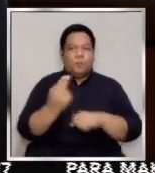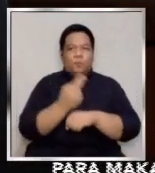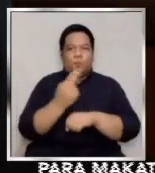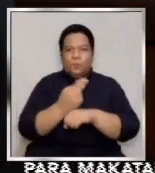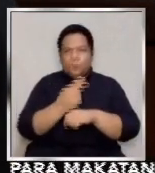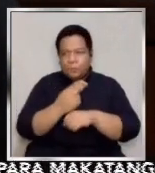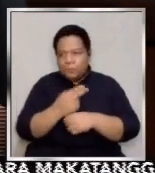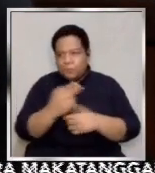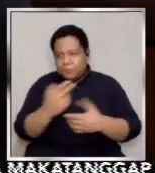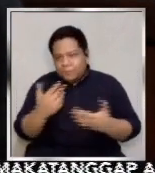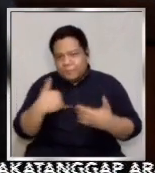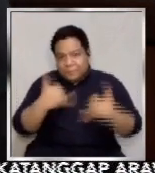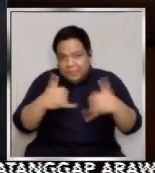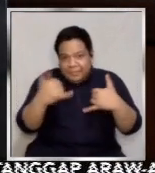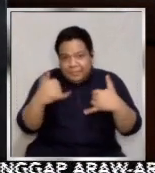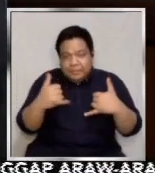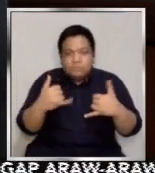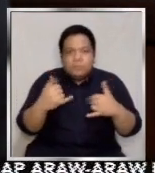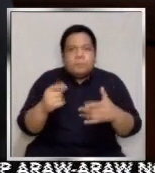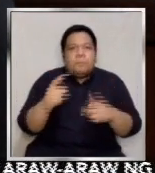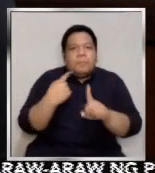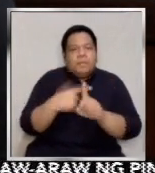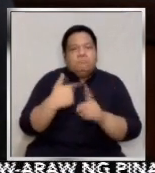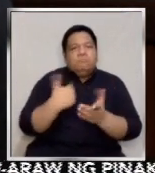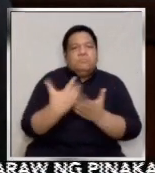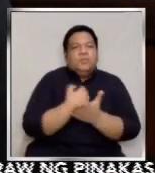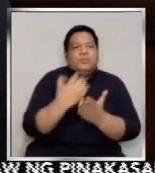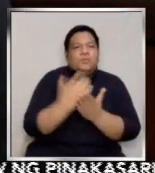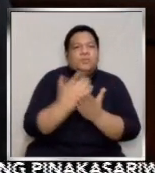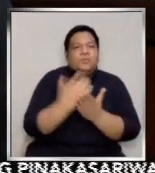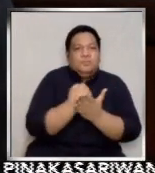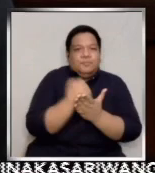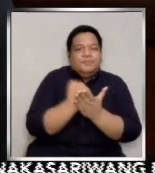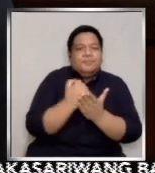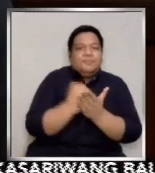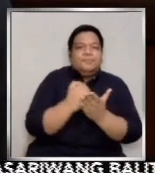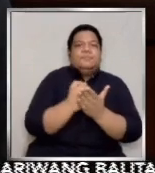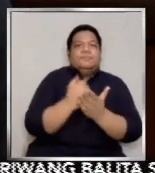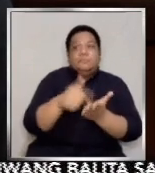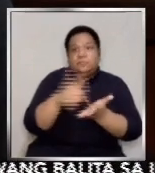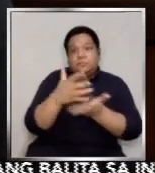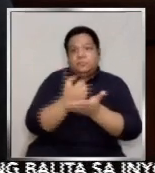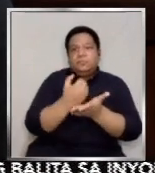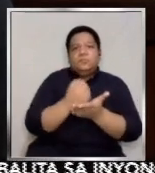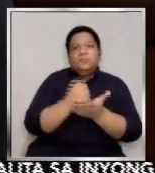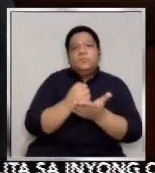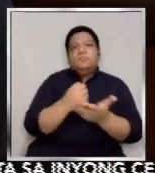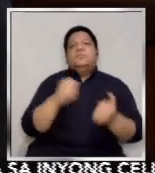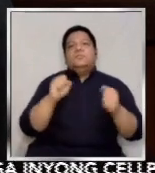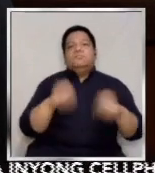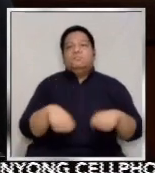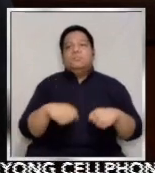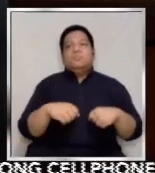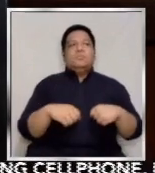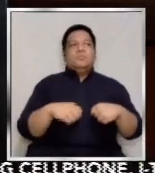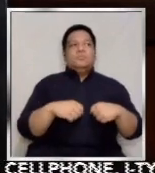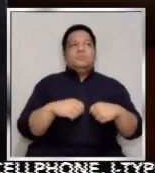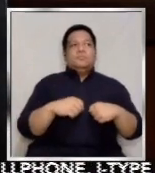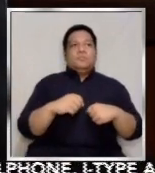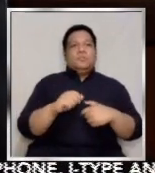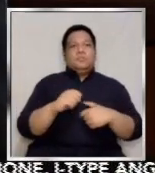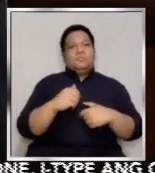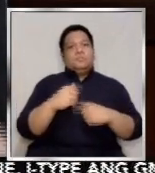paglalaro ko to also earn. So parang in a way din of earning, and it's aside from that, yung nag-e-enjoy